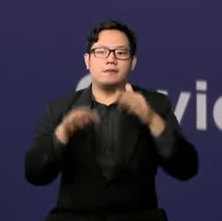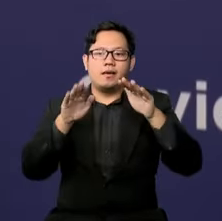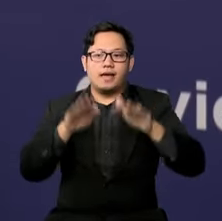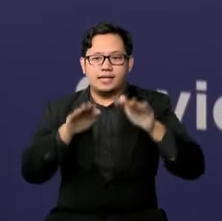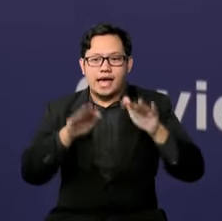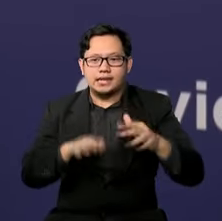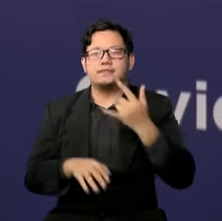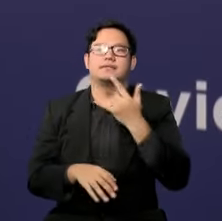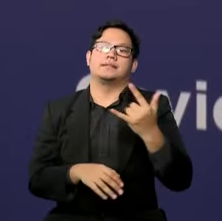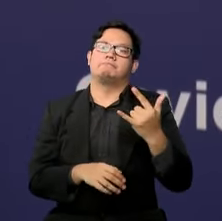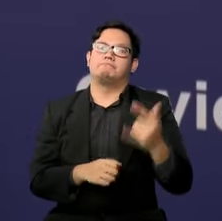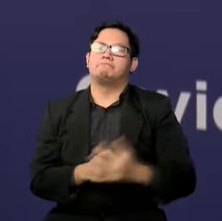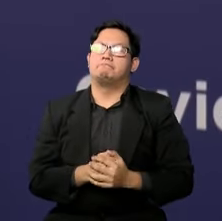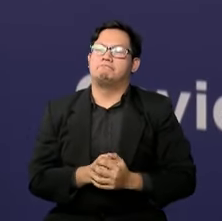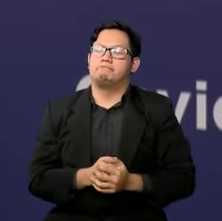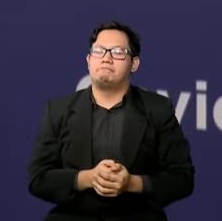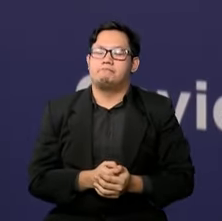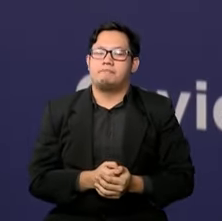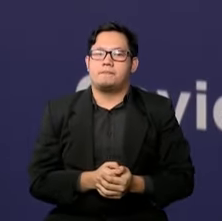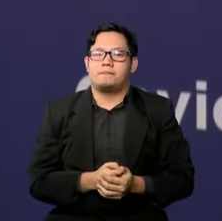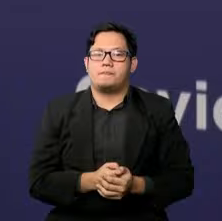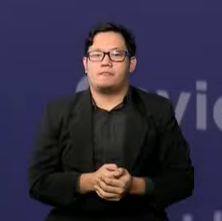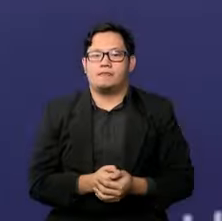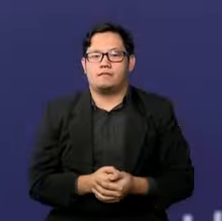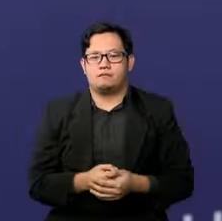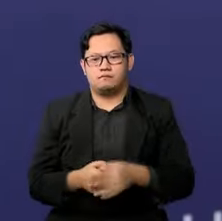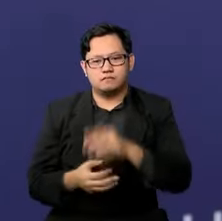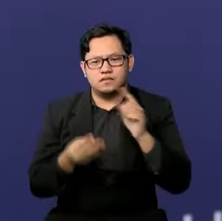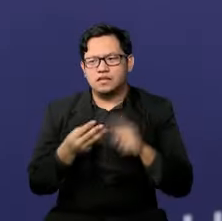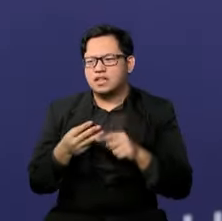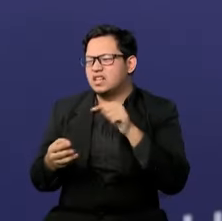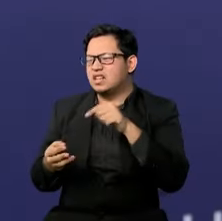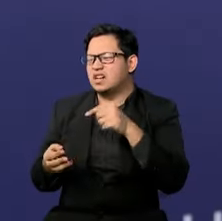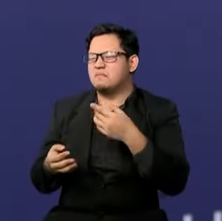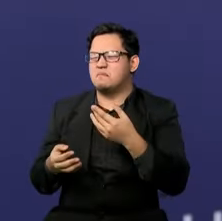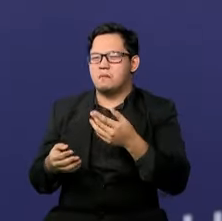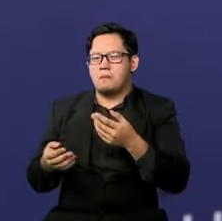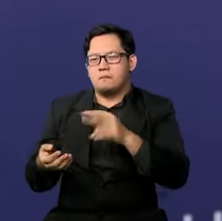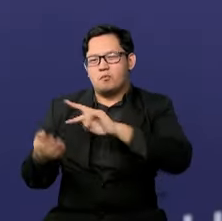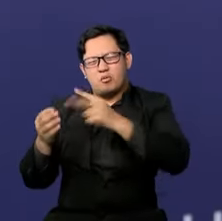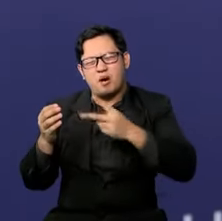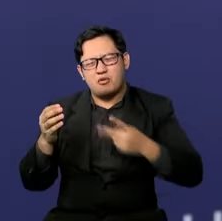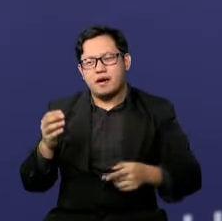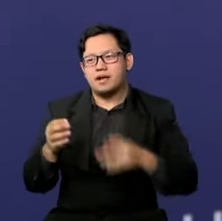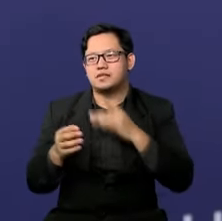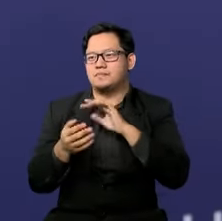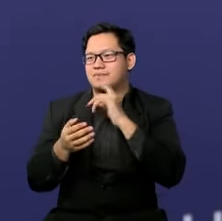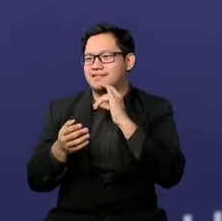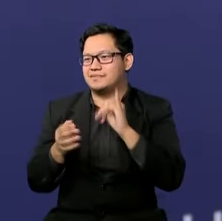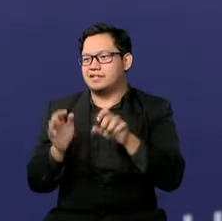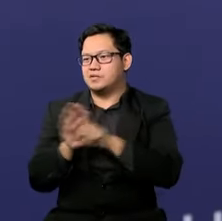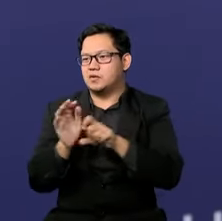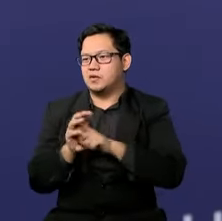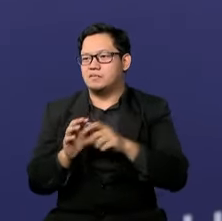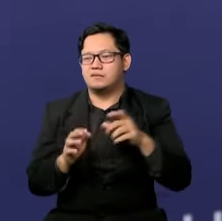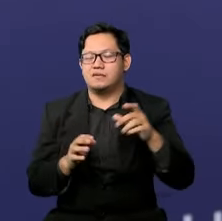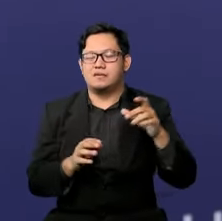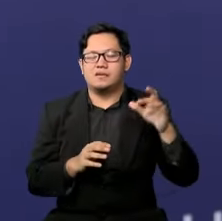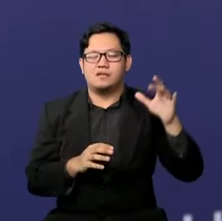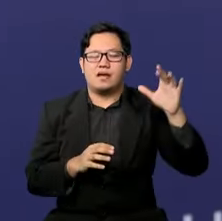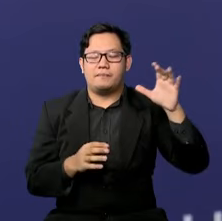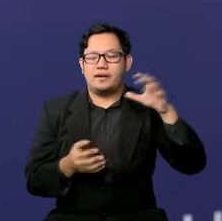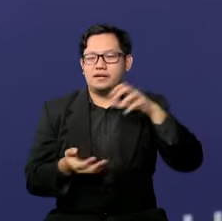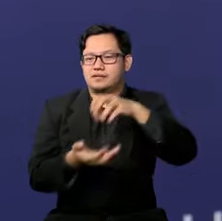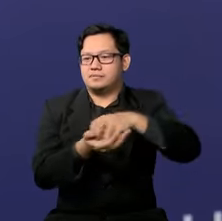tambahannya nih Mbak Dewi karena kan ini kan berubah terus betul pedesaan saya bukan wisata alam saya tempati kuning hijau tiba-tiba